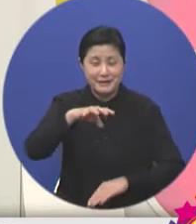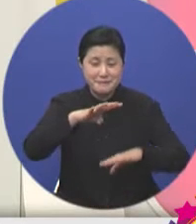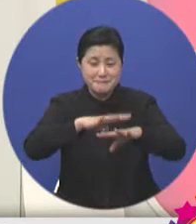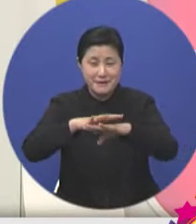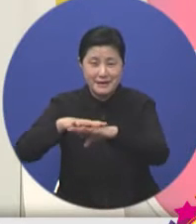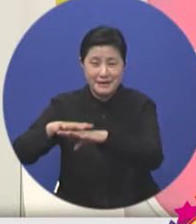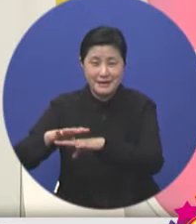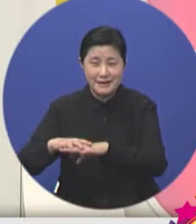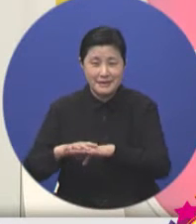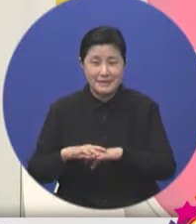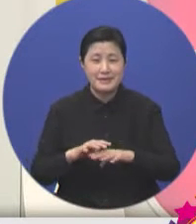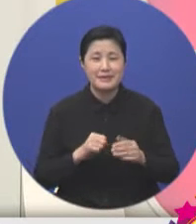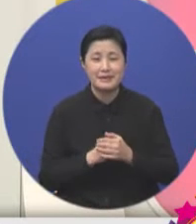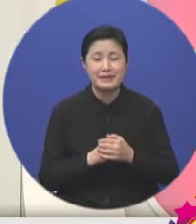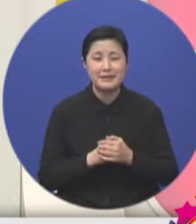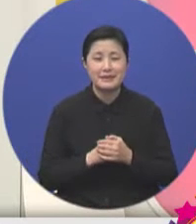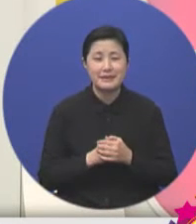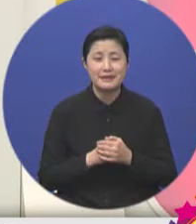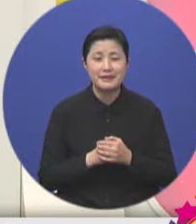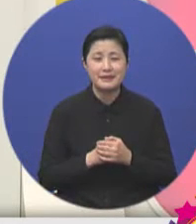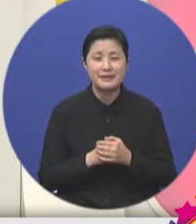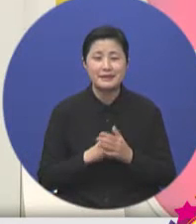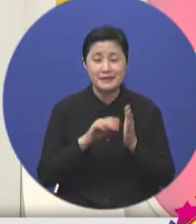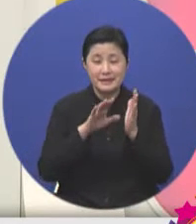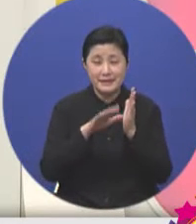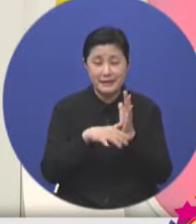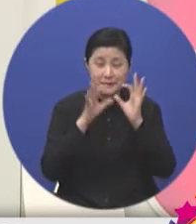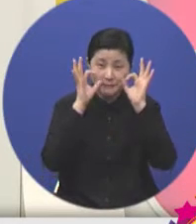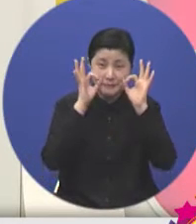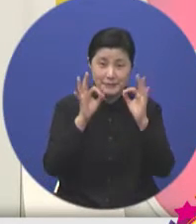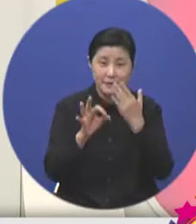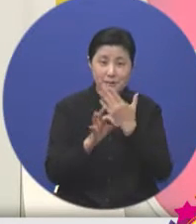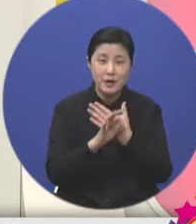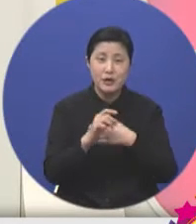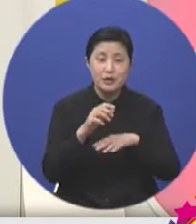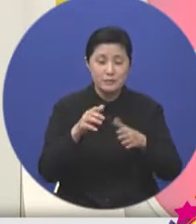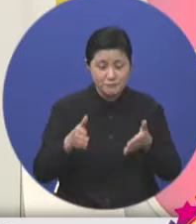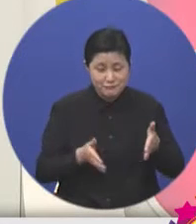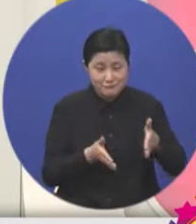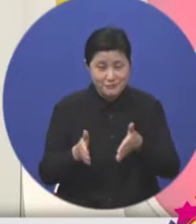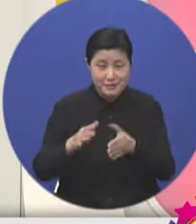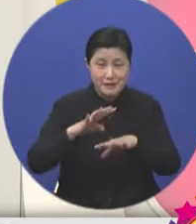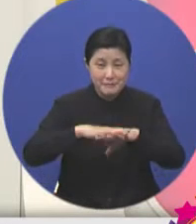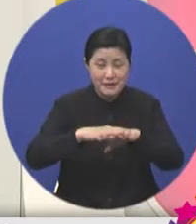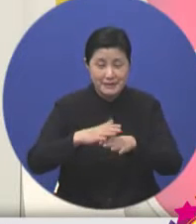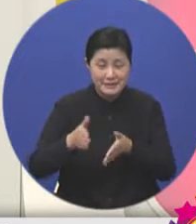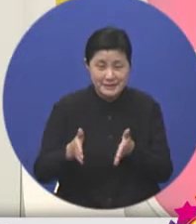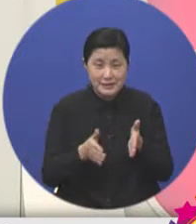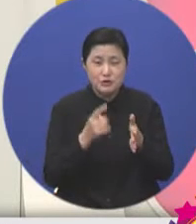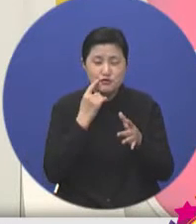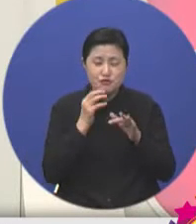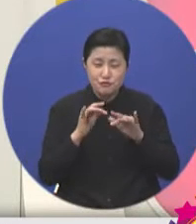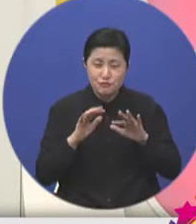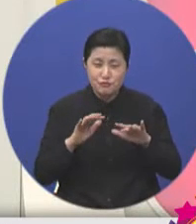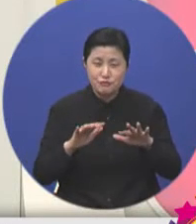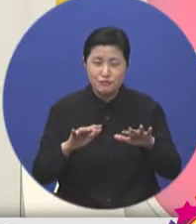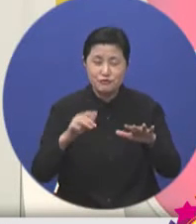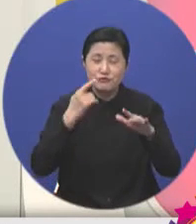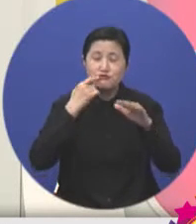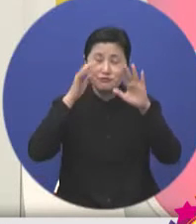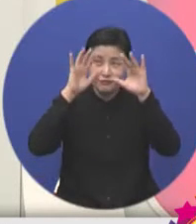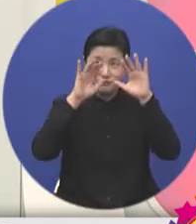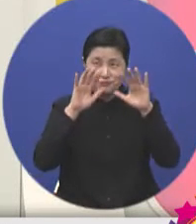네. 옛날에 그 농경 정리 되기 전에 네. 그냥 논두렁 밭두렁인데 그 조금 눈이 쭉 있잖아요.